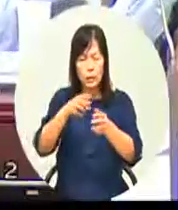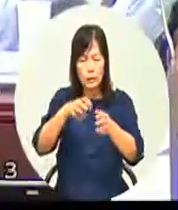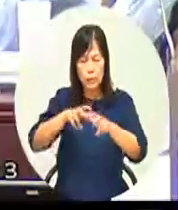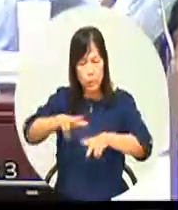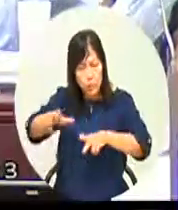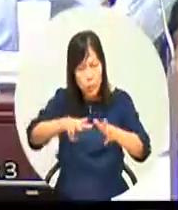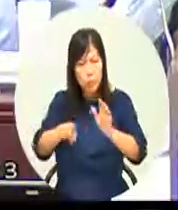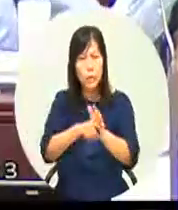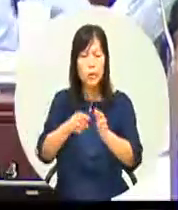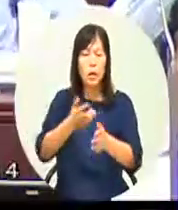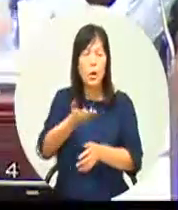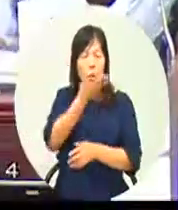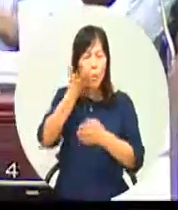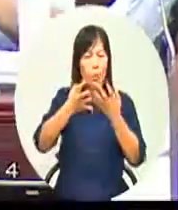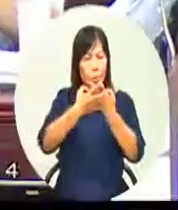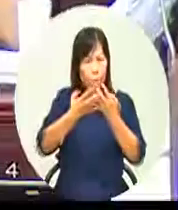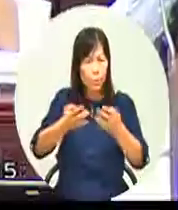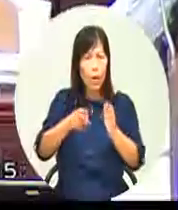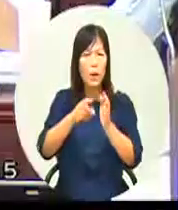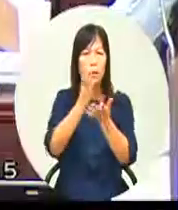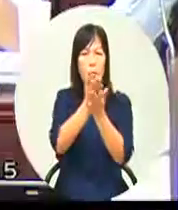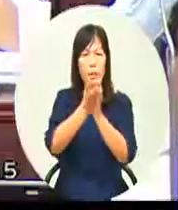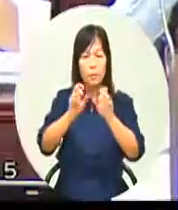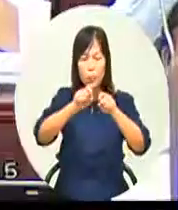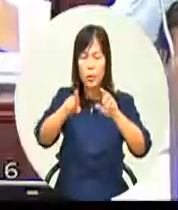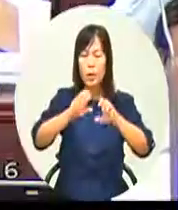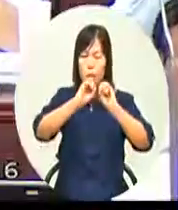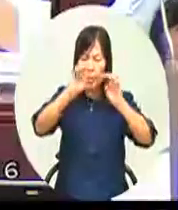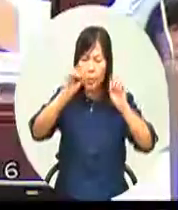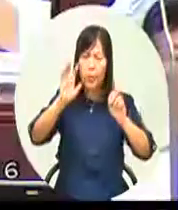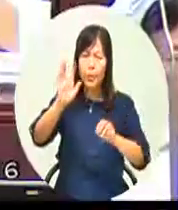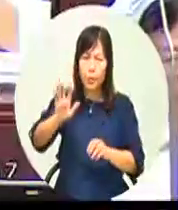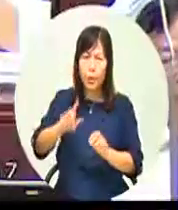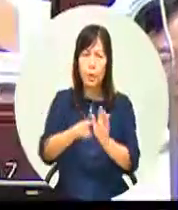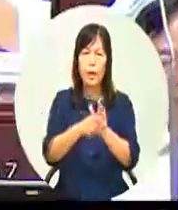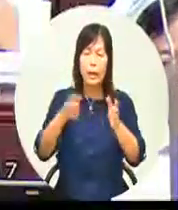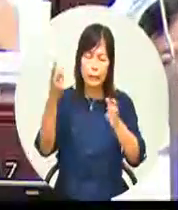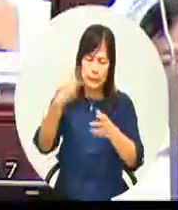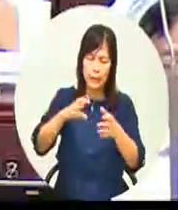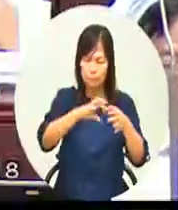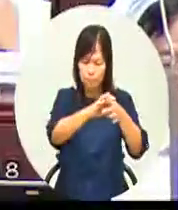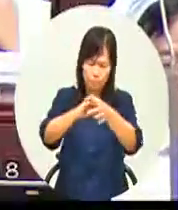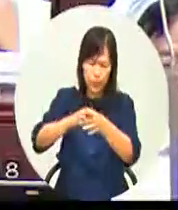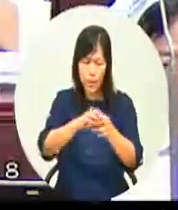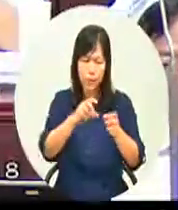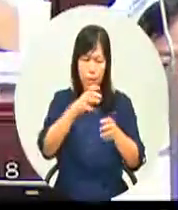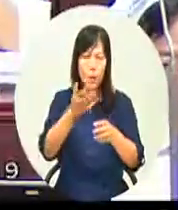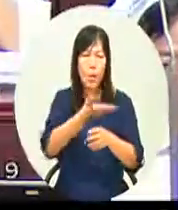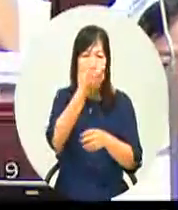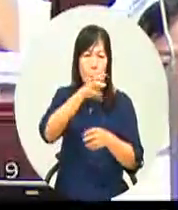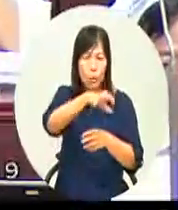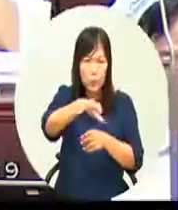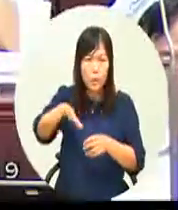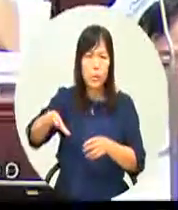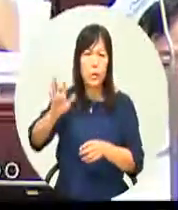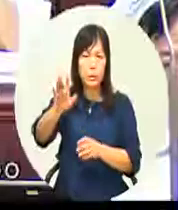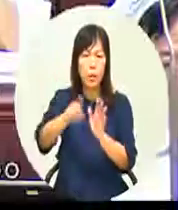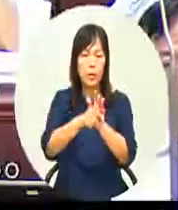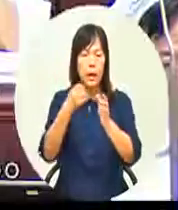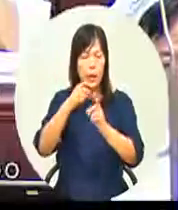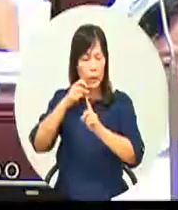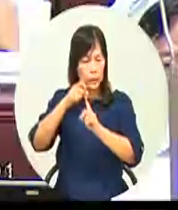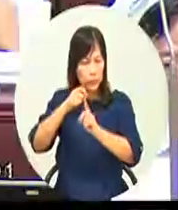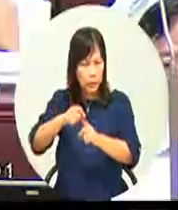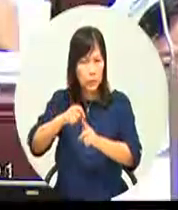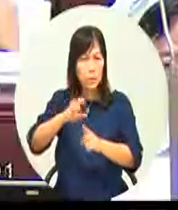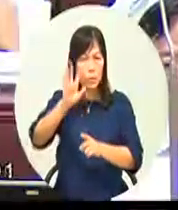在我们的旅游网或者在我们各式各样的行销的管道里面，再来结合这些景点，甚至这个文化公车经过的这些